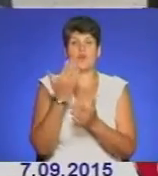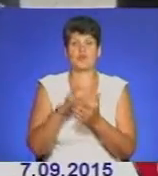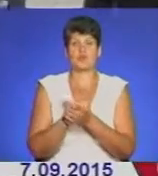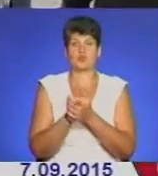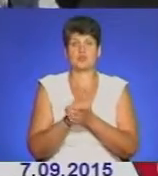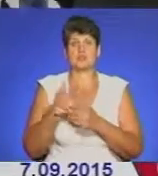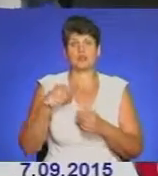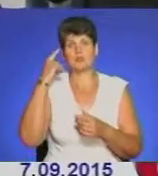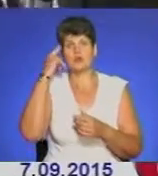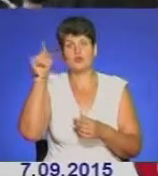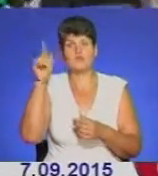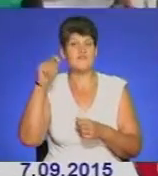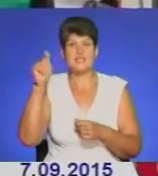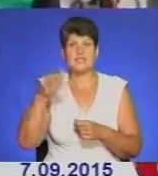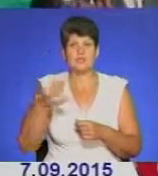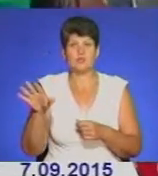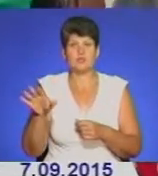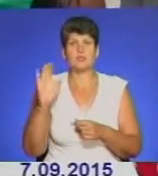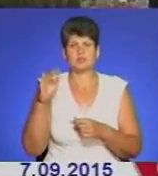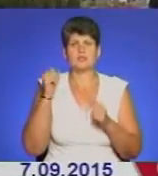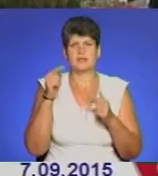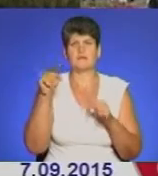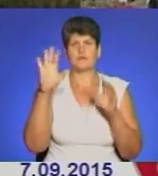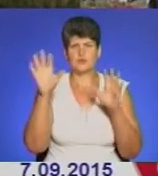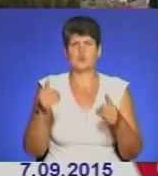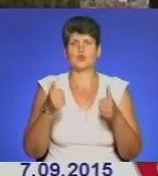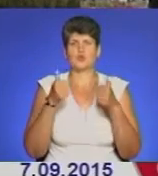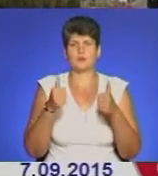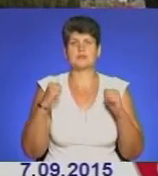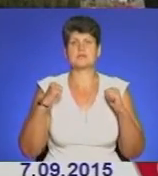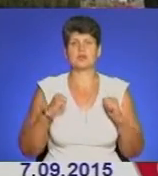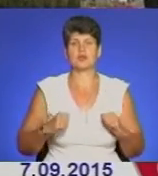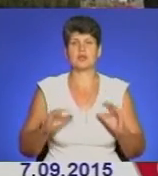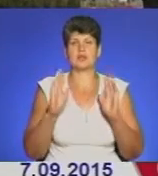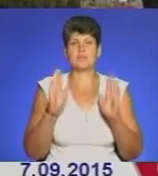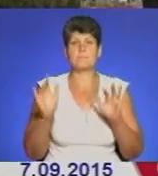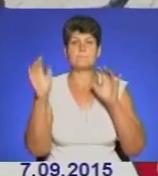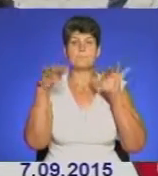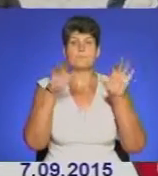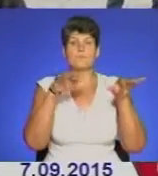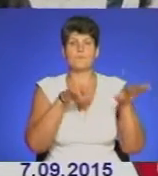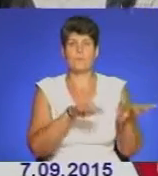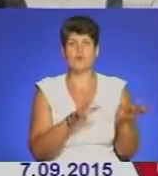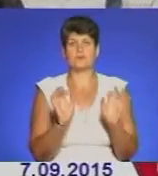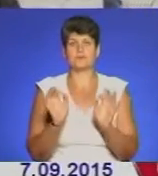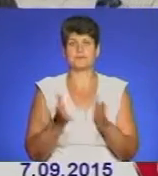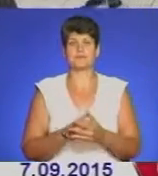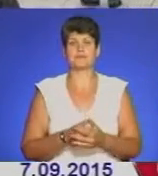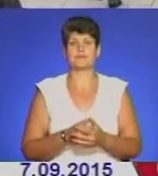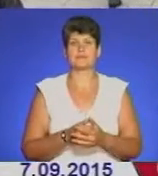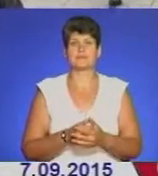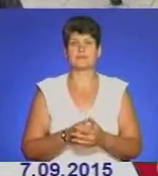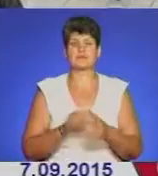не буде. Війни і буде там все добре, спокійно буде. І море нормальне,